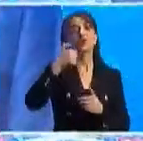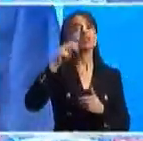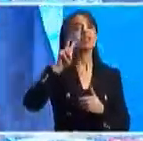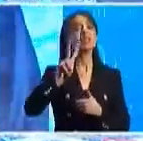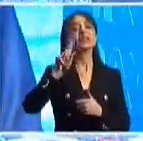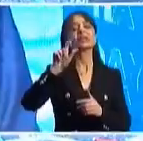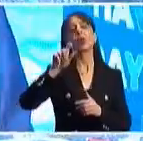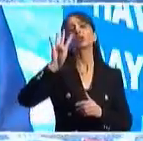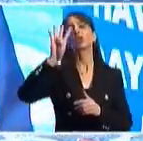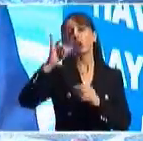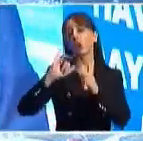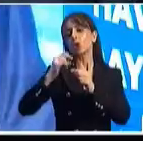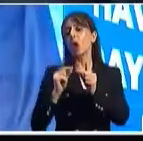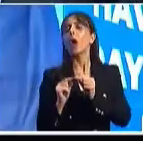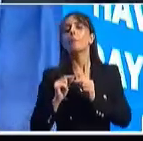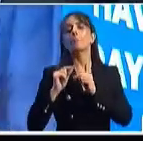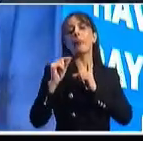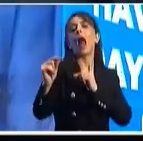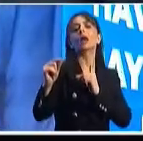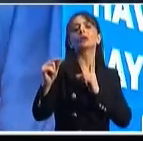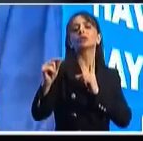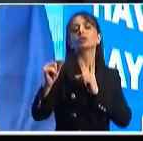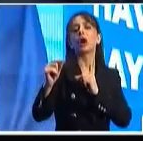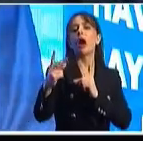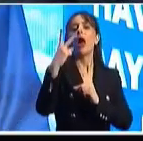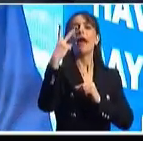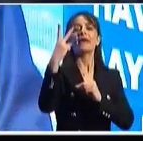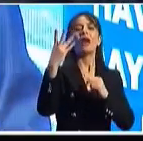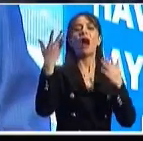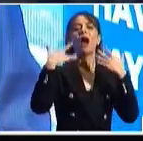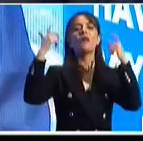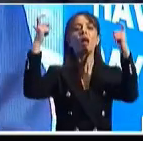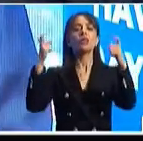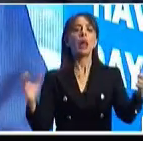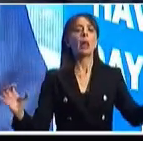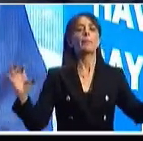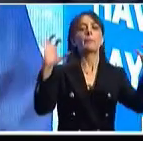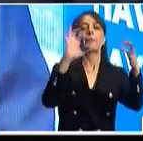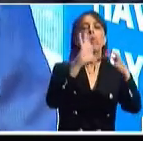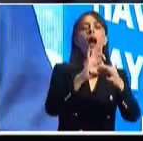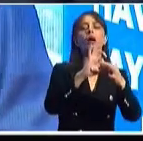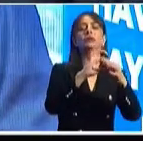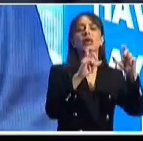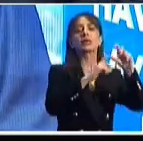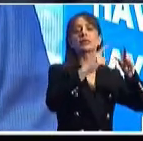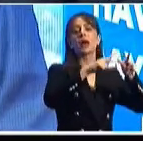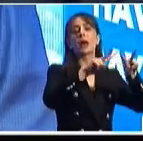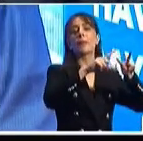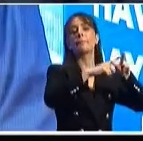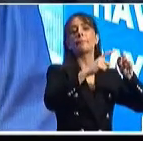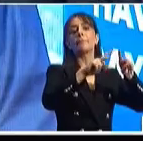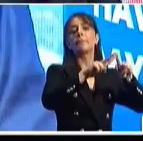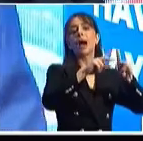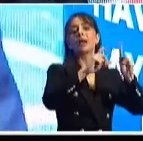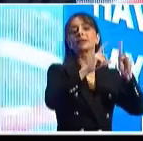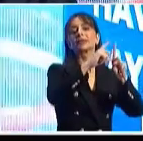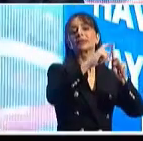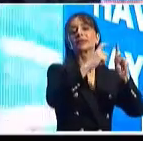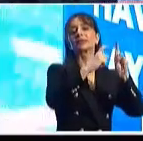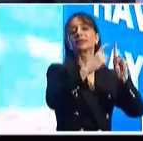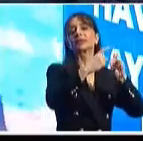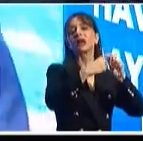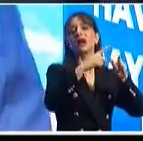kilometrelik uzunluğa sahip iki havalimanı birbirine bağlayan işte Samandıra İstanbul Havalimanı raylı